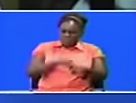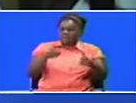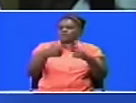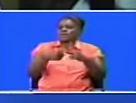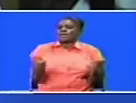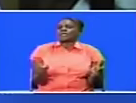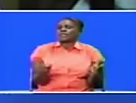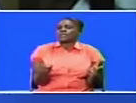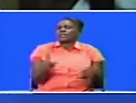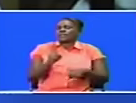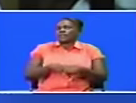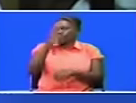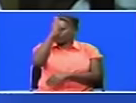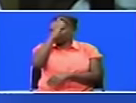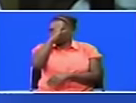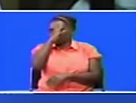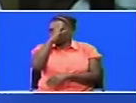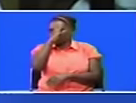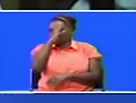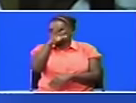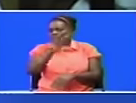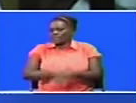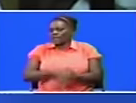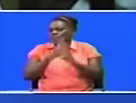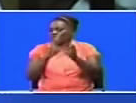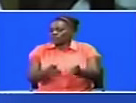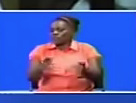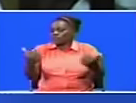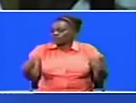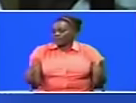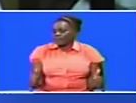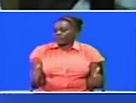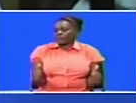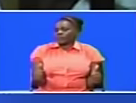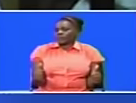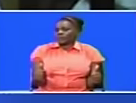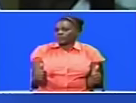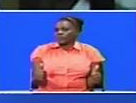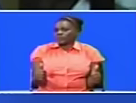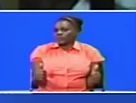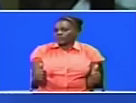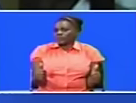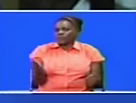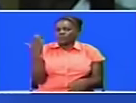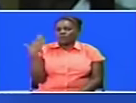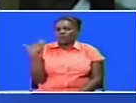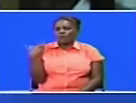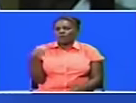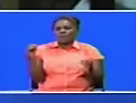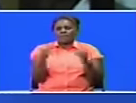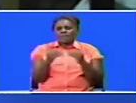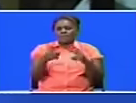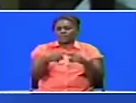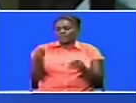anza mendo wa saa sita hivi kuf Kia Sasa bado Hakuna ripo yote ambo imet tooka mahali pale na na hapo awali mk huu ulika